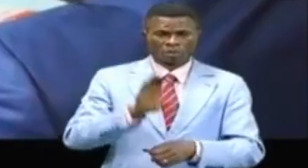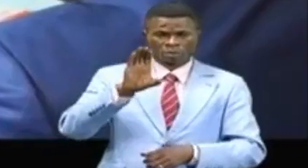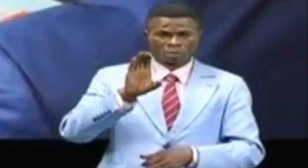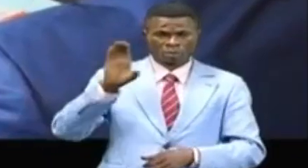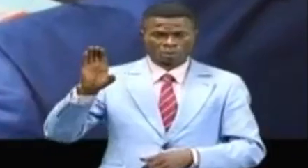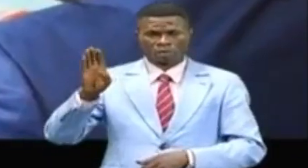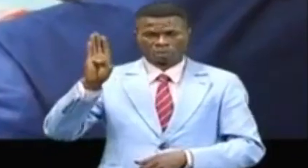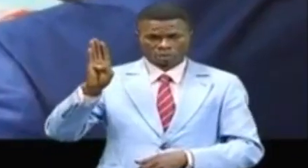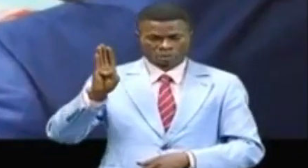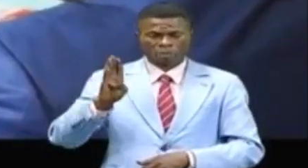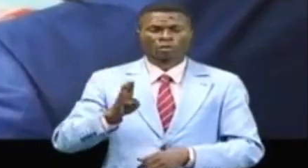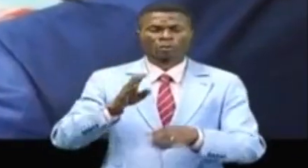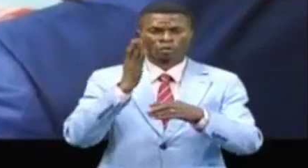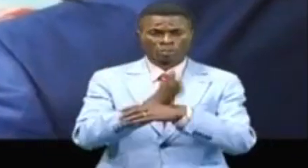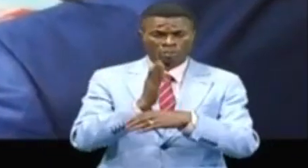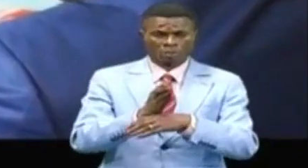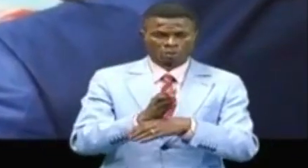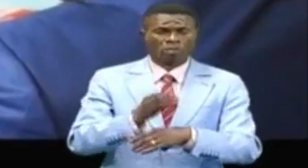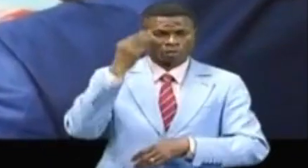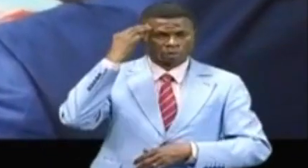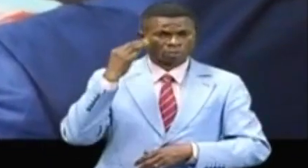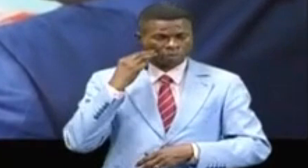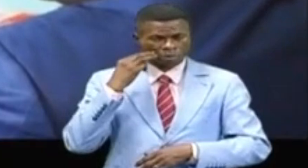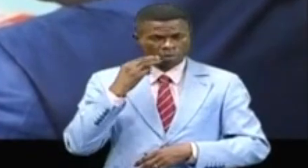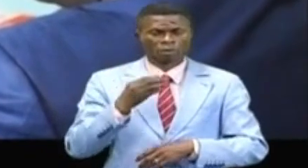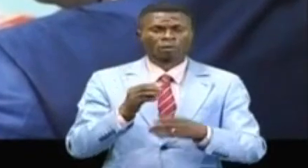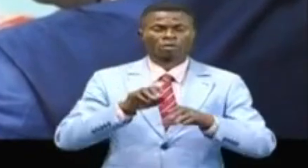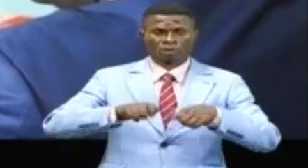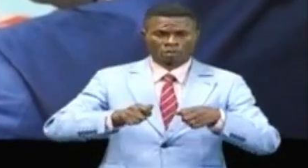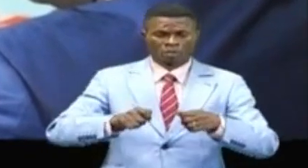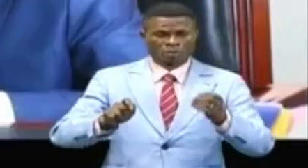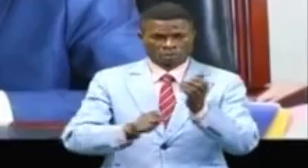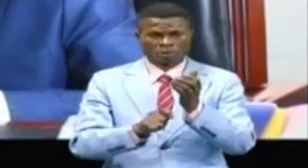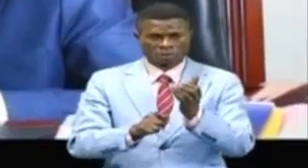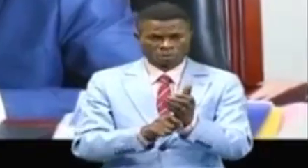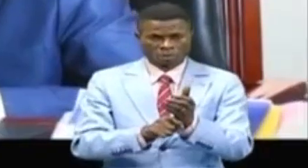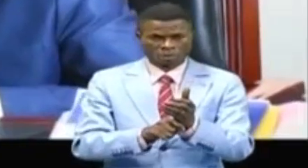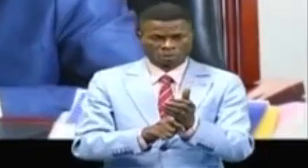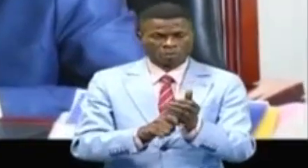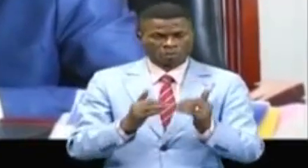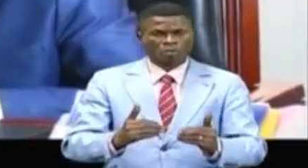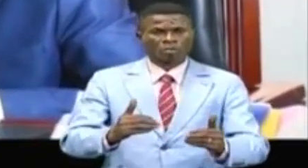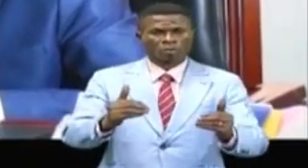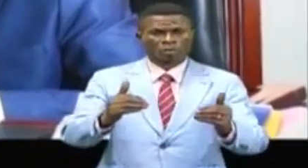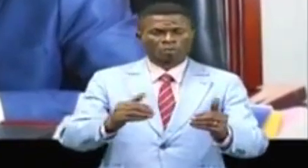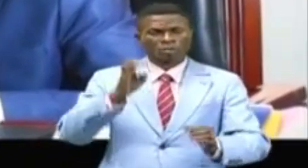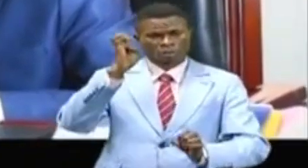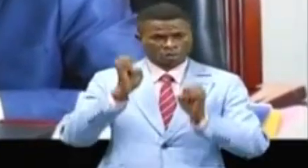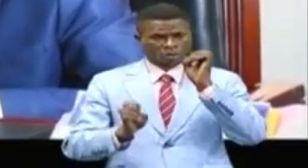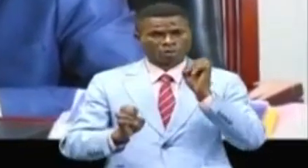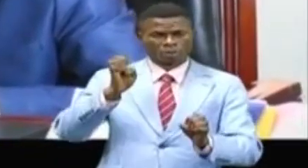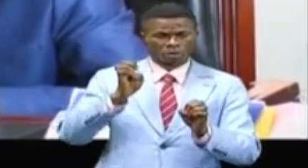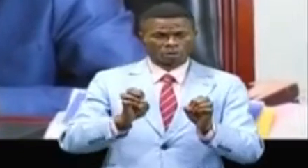signalé que le Conseil congolais de la batterie est la structure technique censée suivre et évaluer